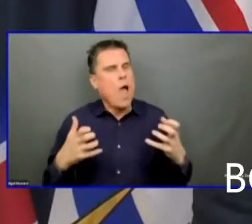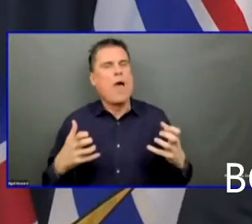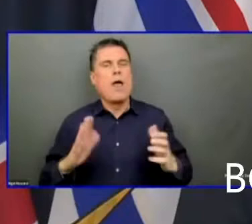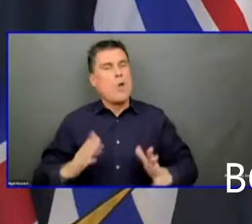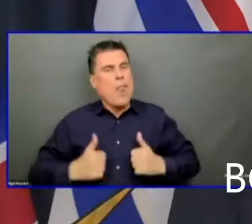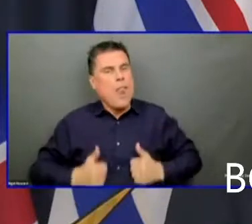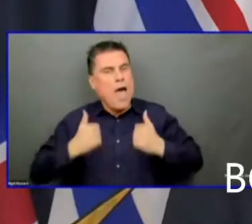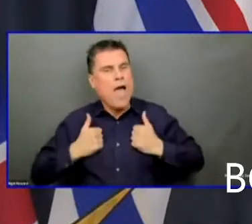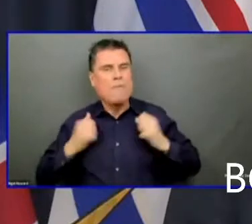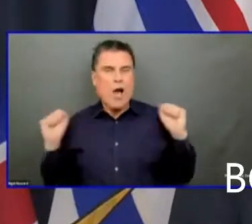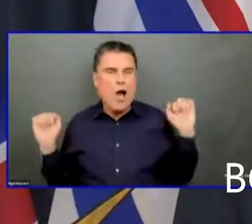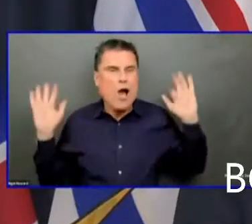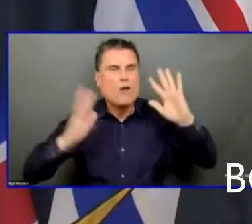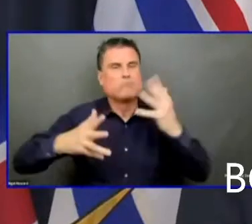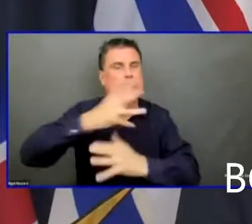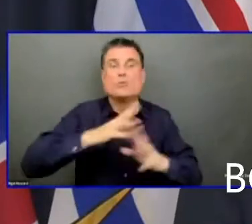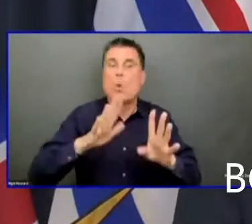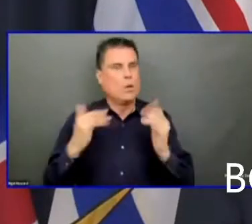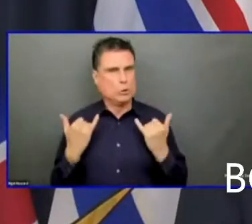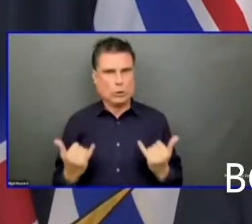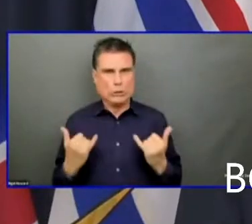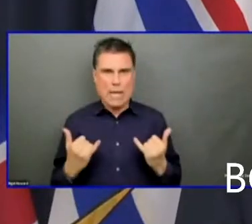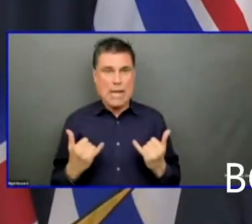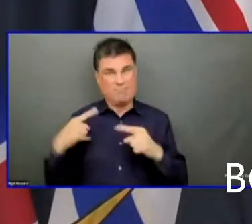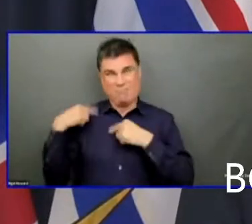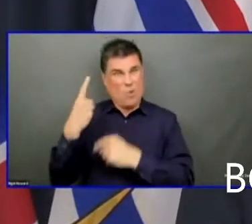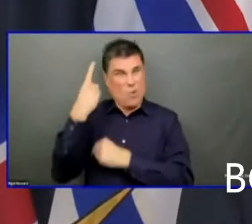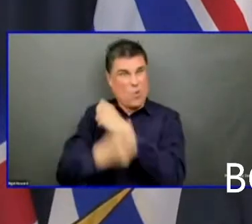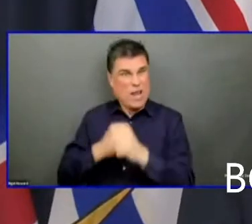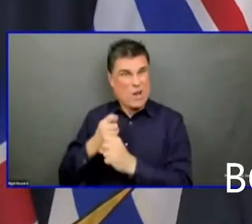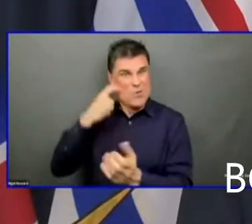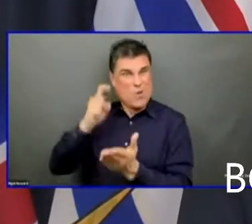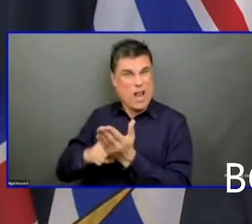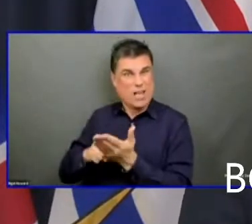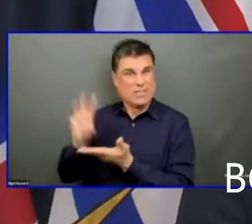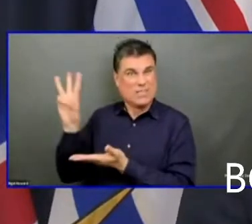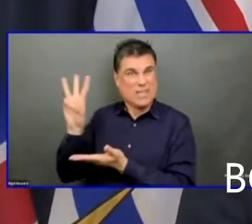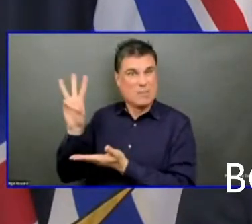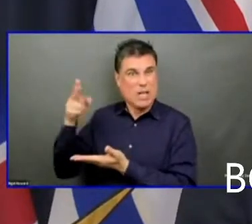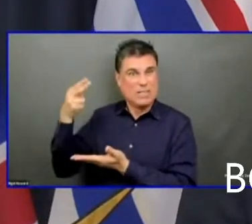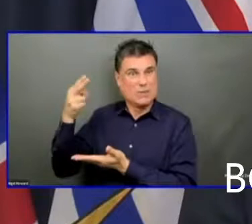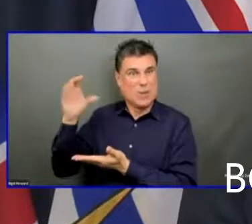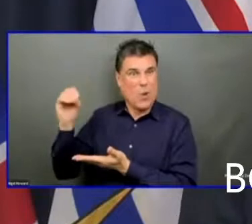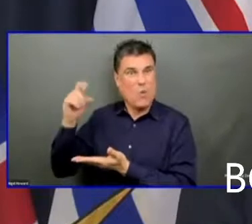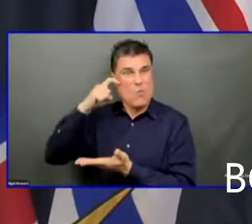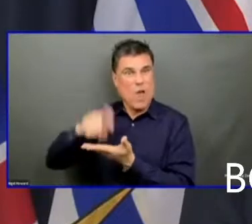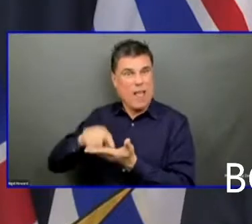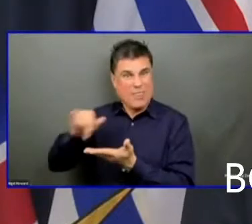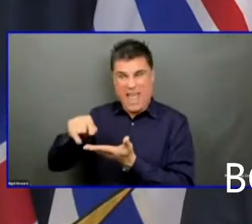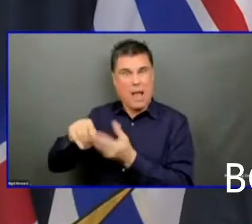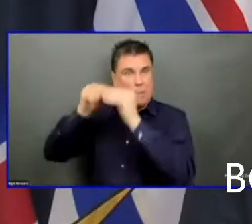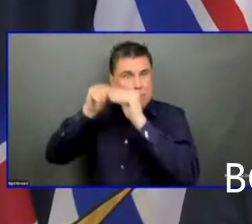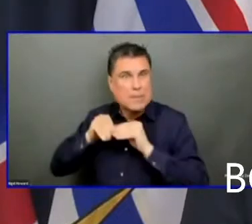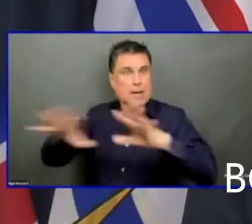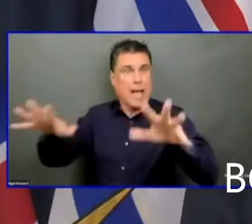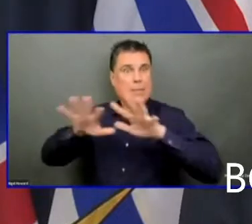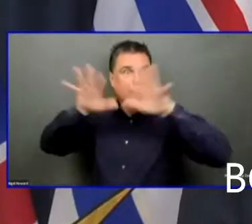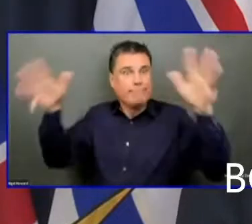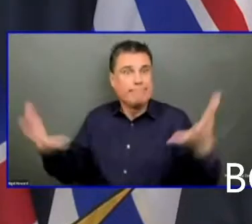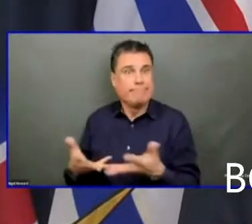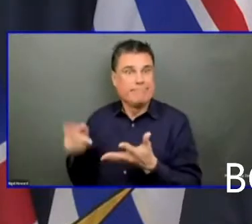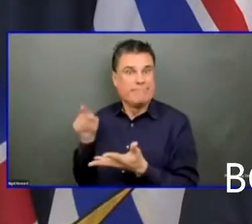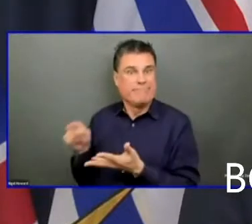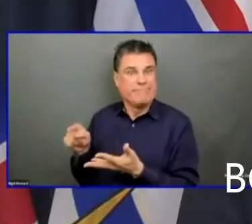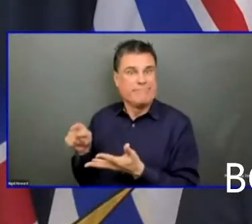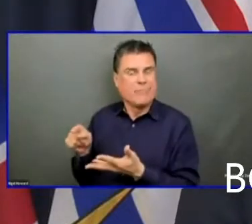年下来的努力不要付之一炬，让我们继续的保持警惕啊，这个维持。拉低